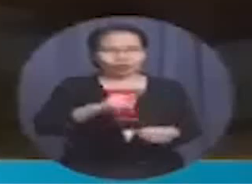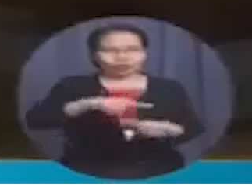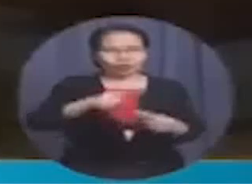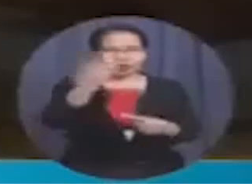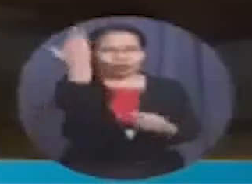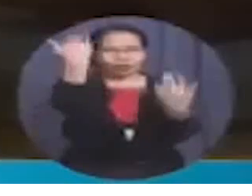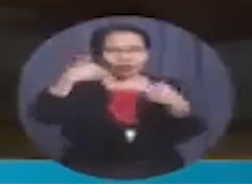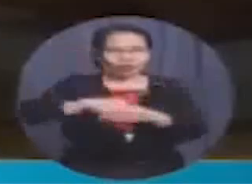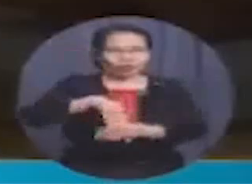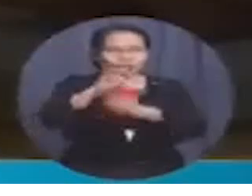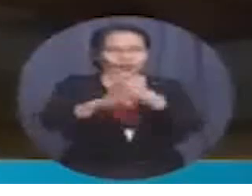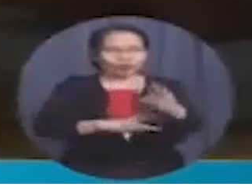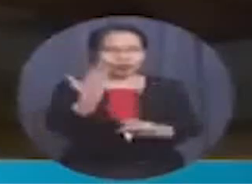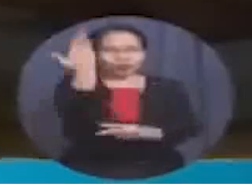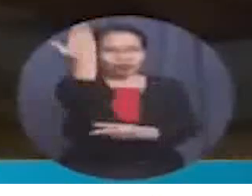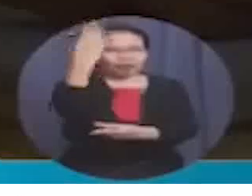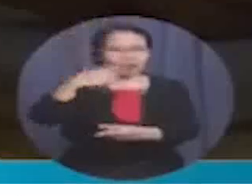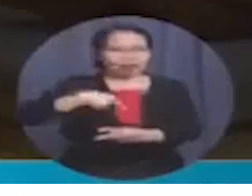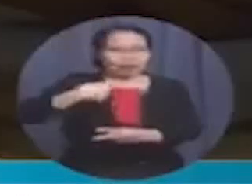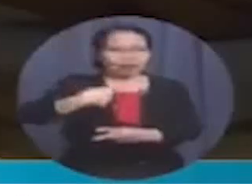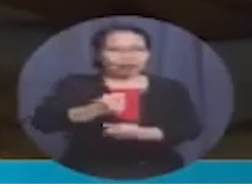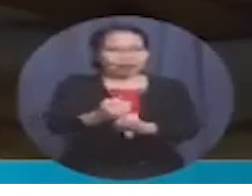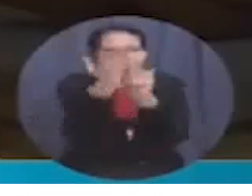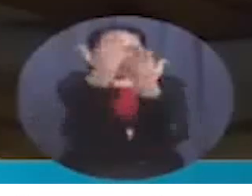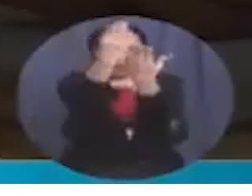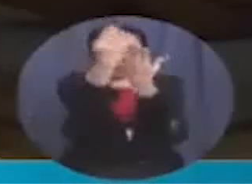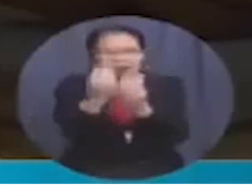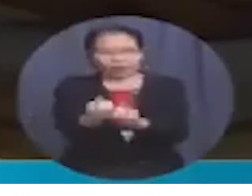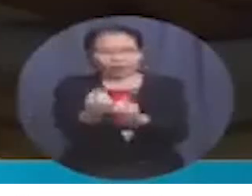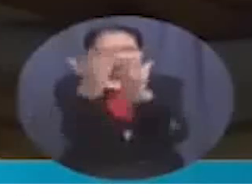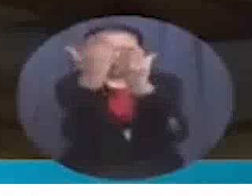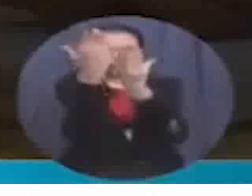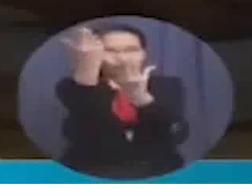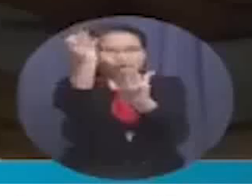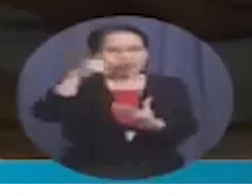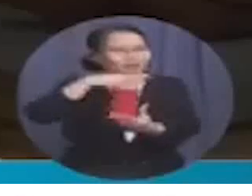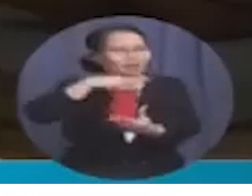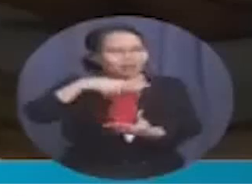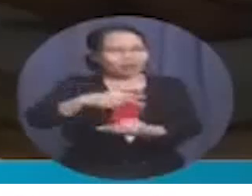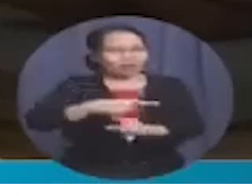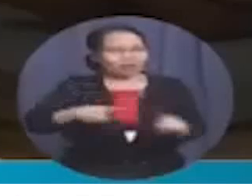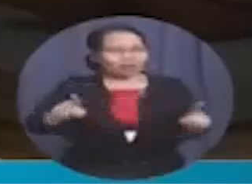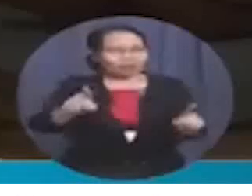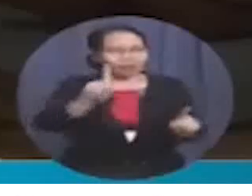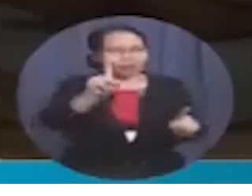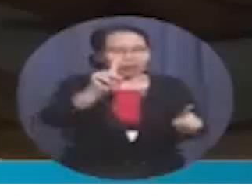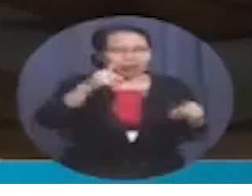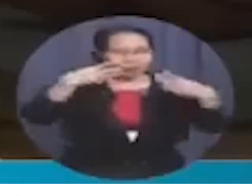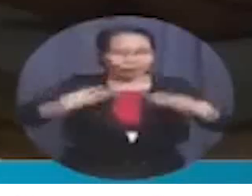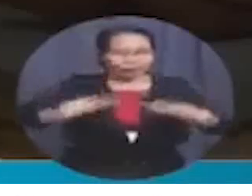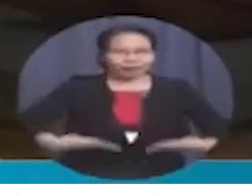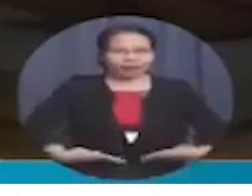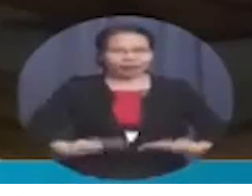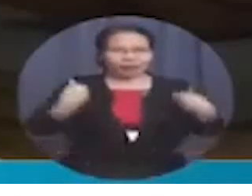Wherefore, when he cometh into the world, he saith, sacrifice and offering thou wouldest not, but